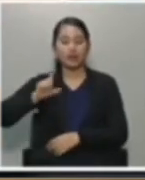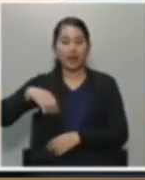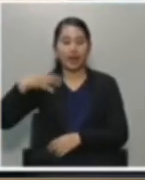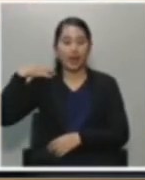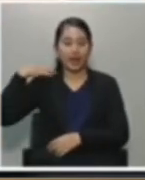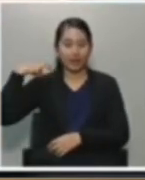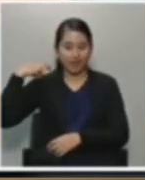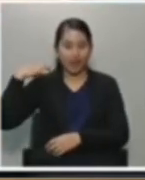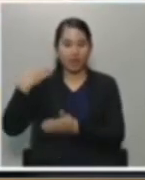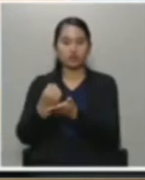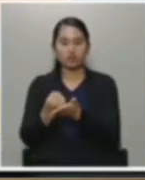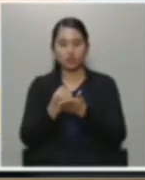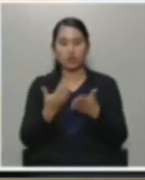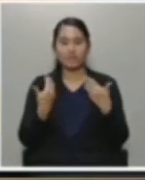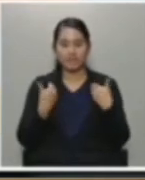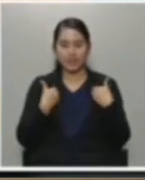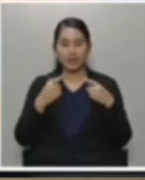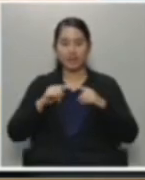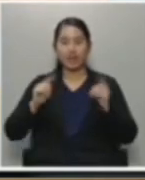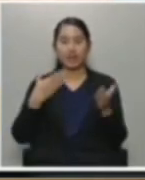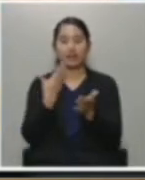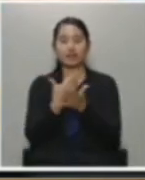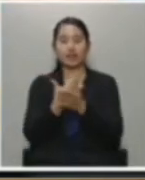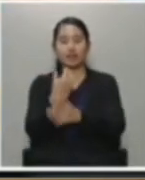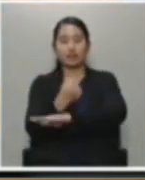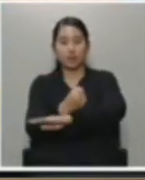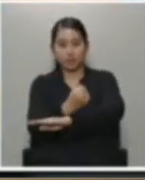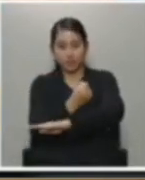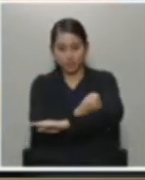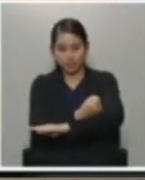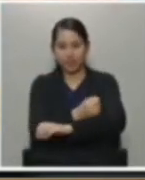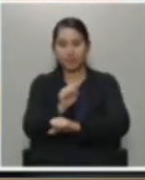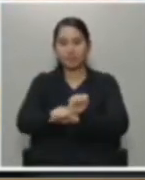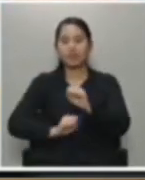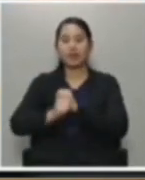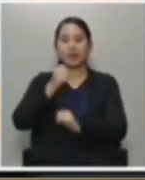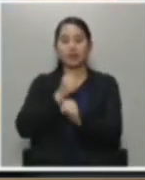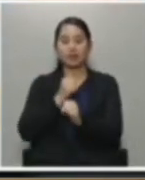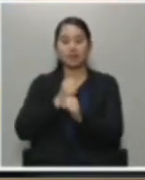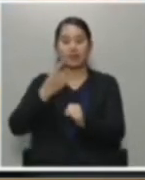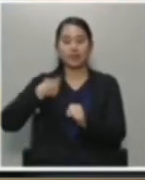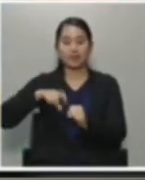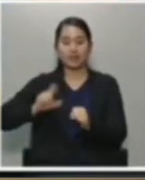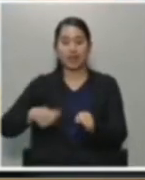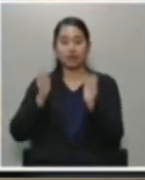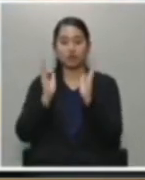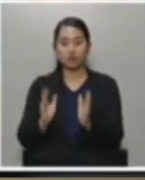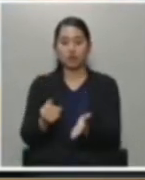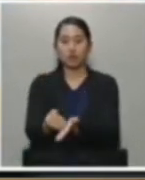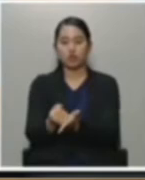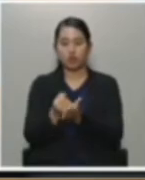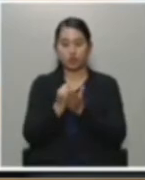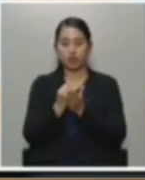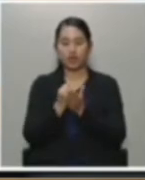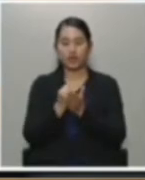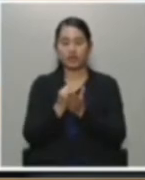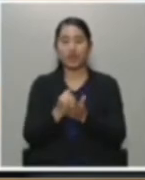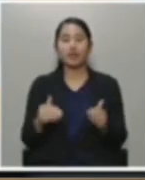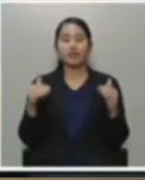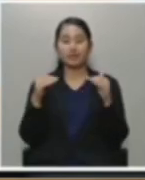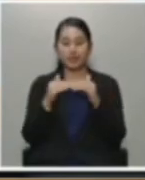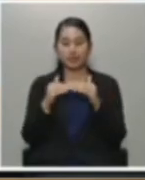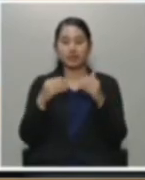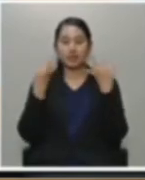อแรงแต่ค่าตอบแทนในการทำงานในการปฏิบัติหน้าที่ในการที่จะปกป้องคุ้มครองสิทธิ์ของประชาชน